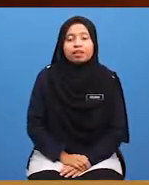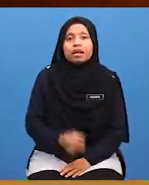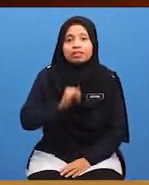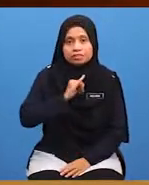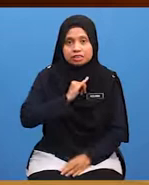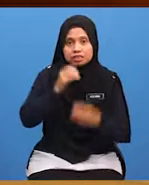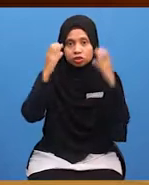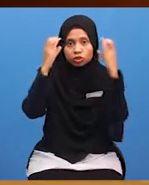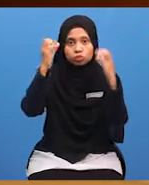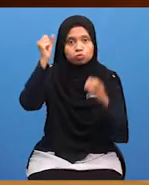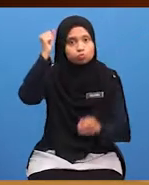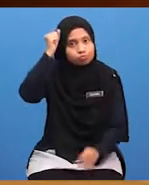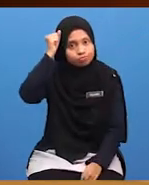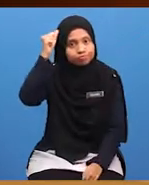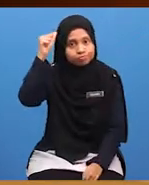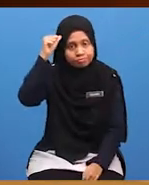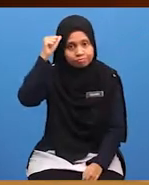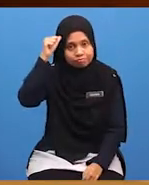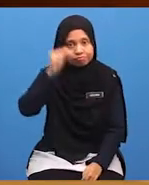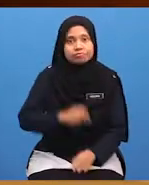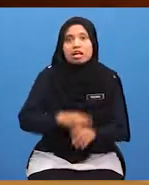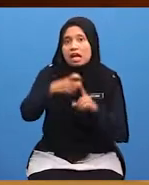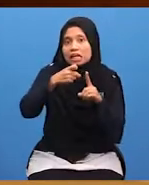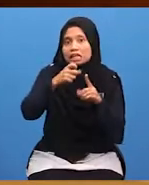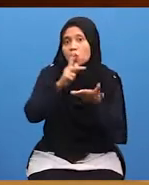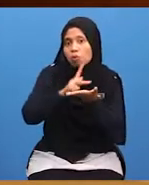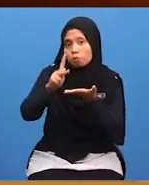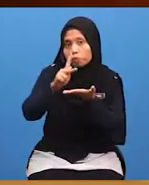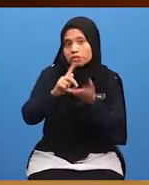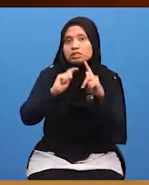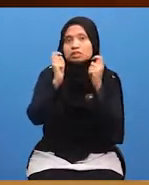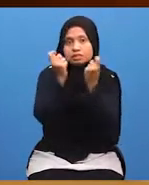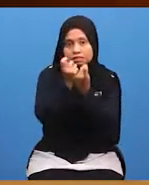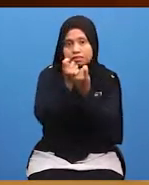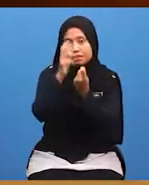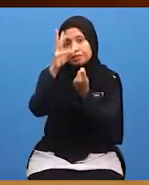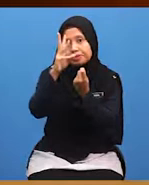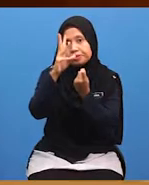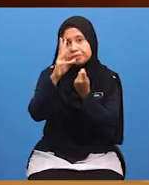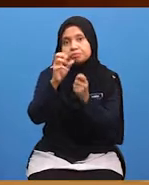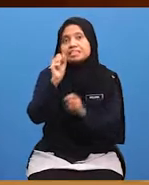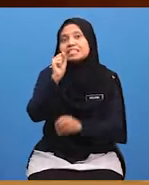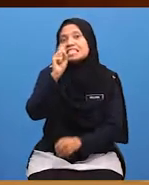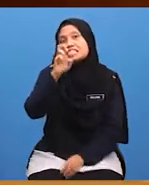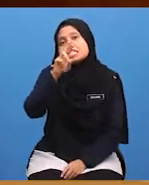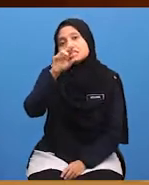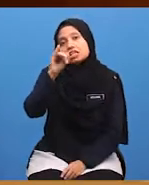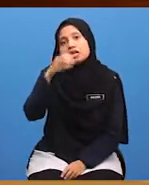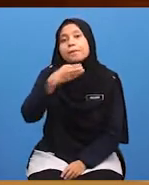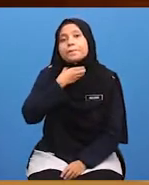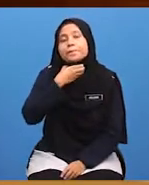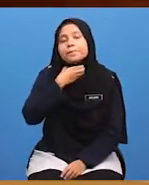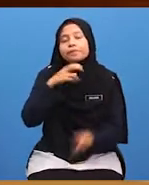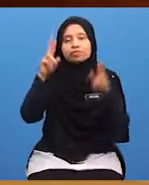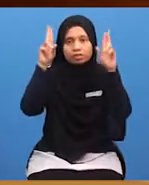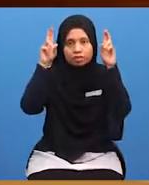Saya, Cikgu Syaril Azwar bin Ismail daripada Kolej Tingkatan 6 Seri Ipoh Perak akan menerangkan tentang